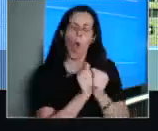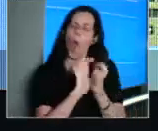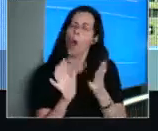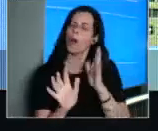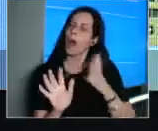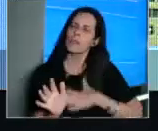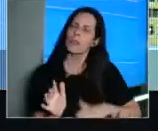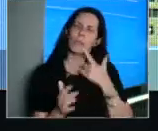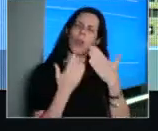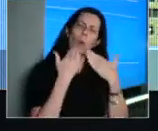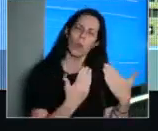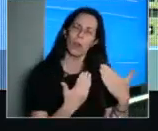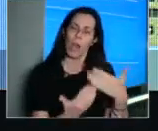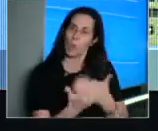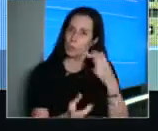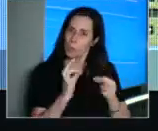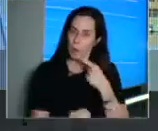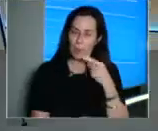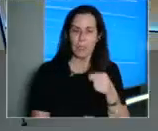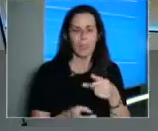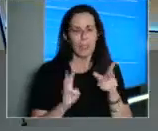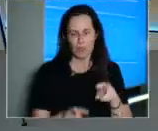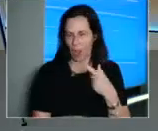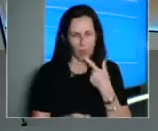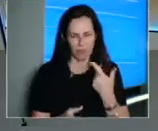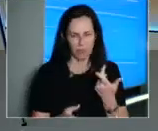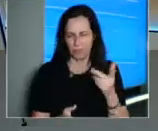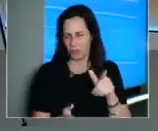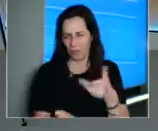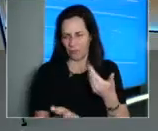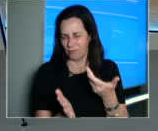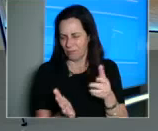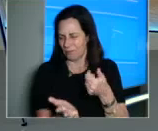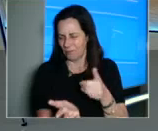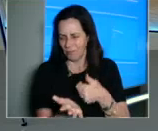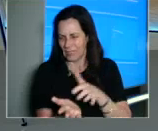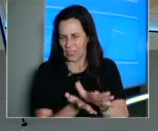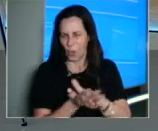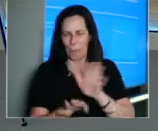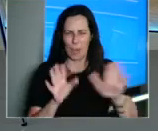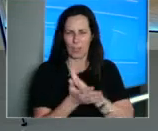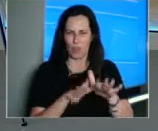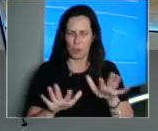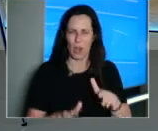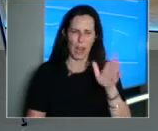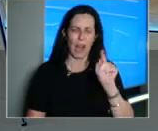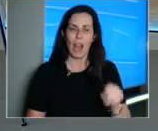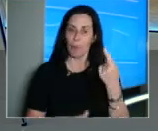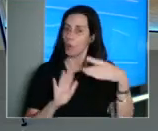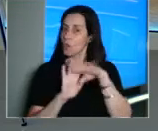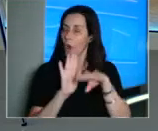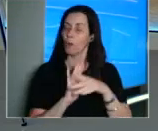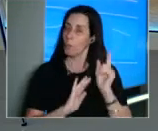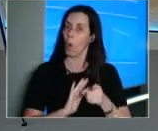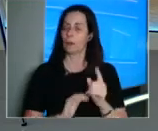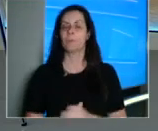של רצון טוב? היועץ המשפטי אמר, אפשר להעביר את זה נוכח הנסיבות המיוחדות גם בלי החלטת ממשלה, למרות שהחוק